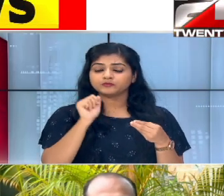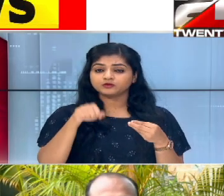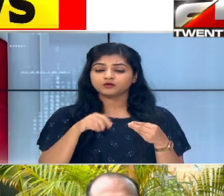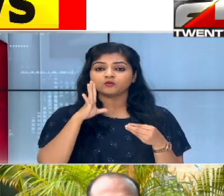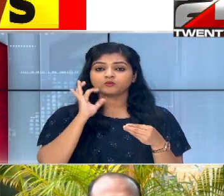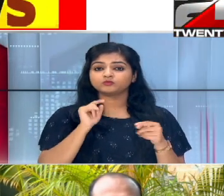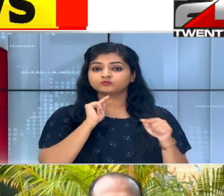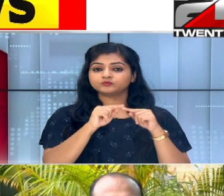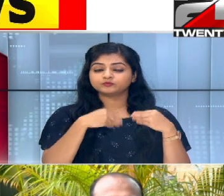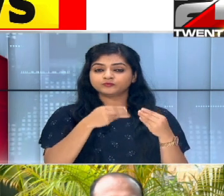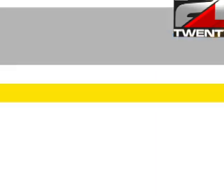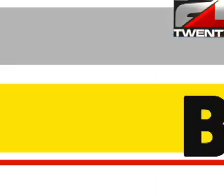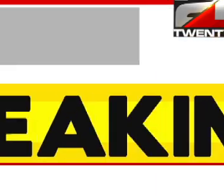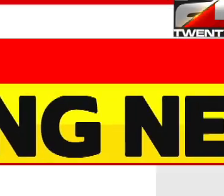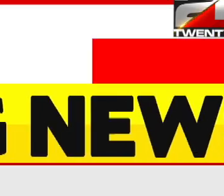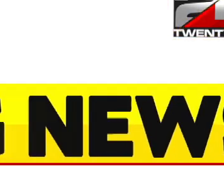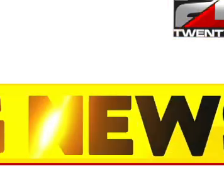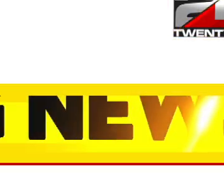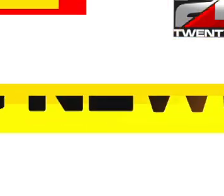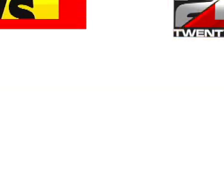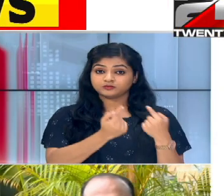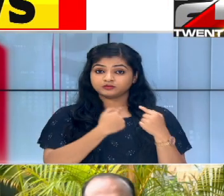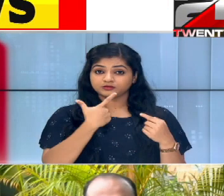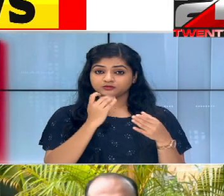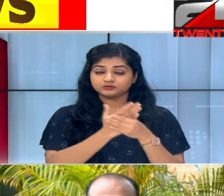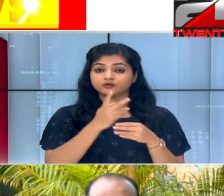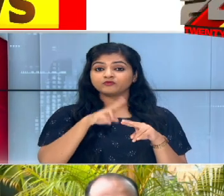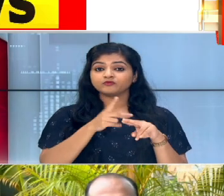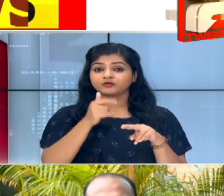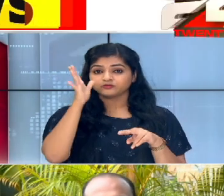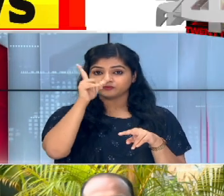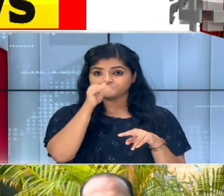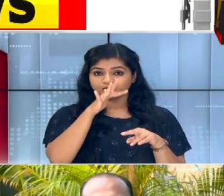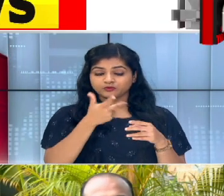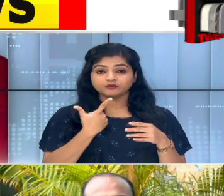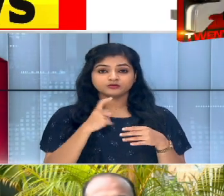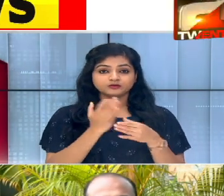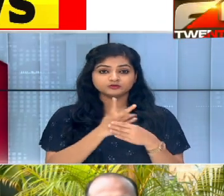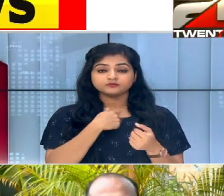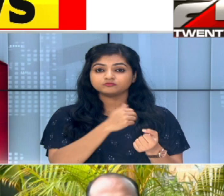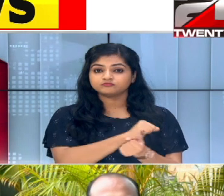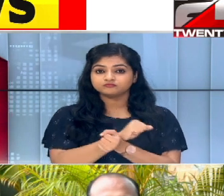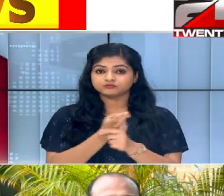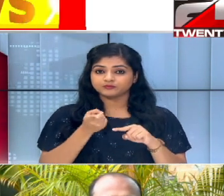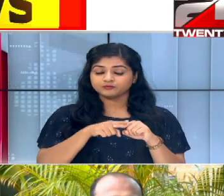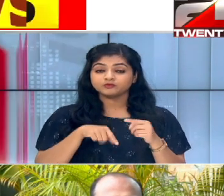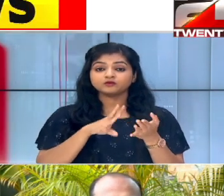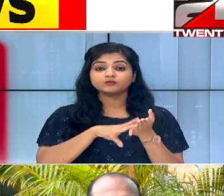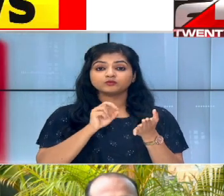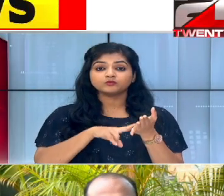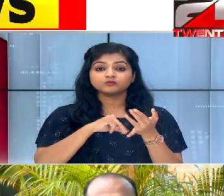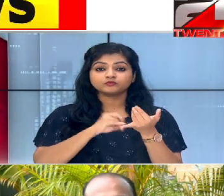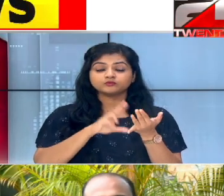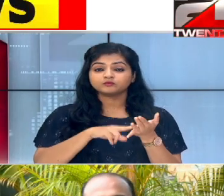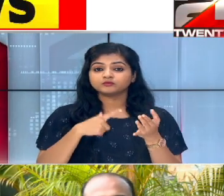അധ്യക്ഷൻ്റെ ആരോപണം തന്നെയാണ്. തനിക്കെതിരായ കേസുകൾ, സാമ്പത്തിക ഇടപാട് സംബന്ധിച്ച കേസ്, അറസ്റ്റ്, അതോടൊപ്പം മോൺസൺ മാവുങ്കൽ പ്രതിയായ പോക്സോ കേസുമായി ബന്ധപ്പെട്ട ആരോപണം,